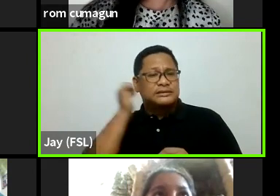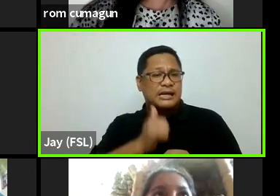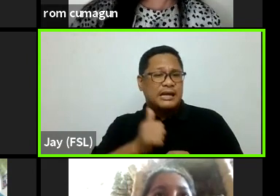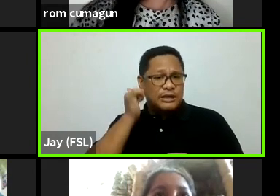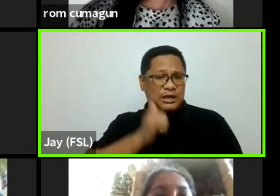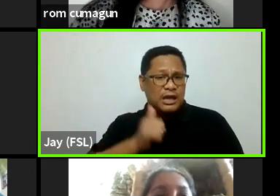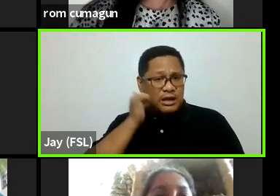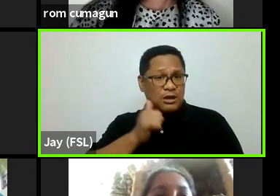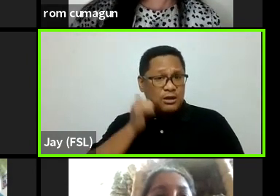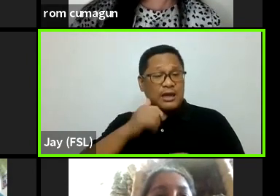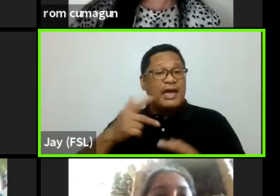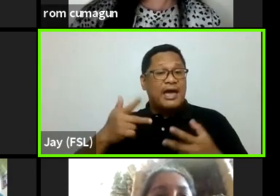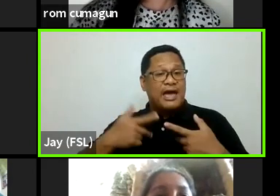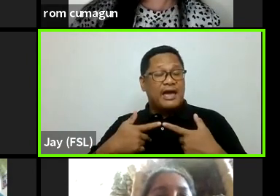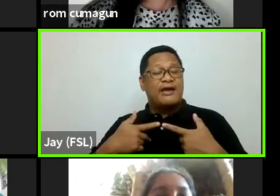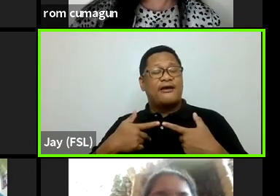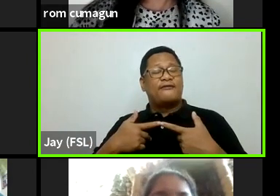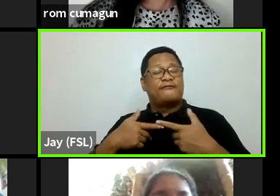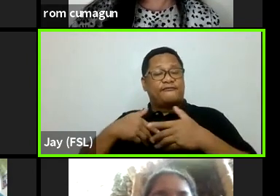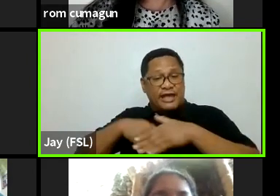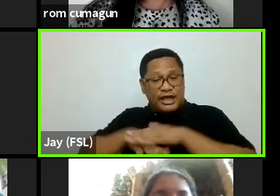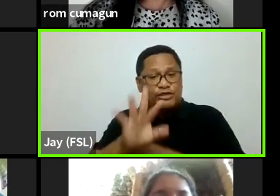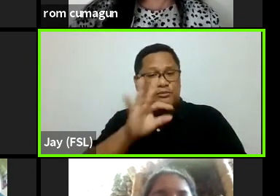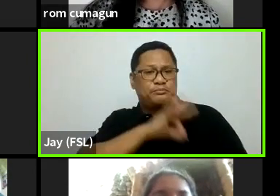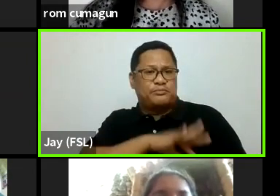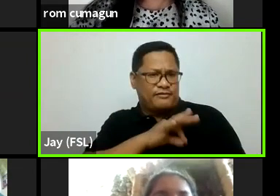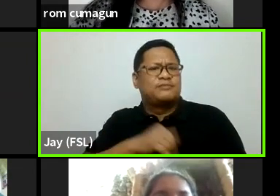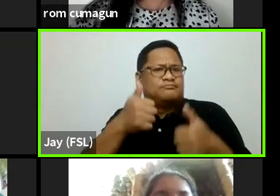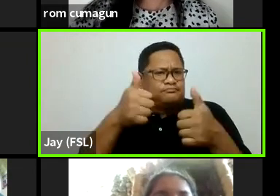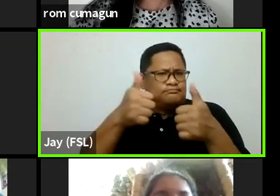may pumapasok, okay na yun.